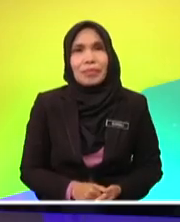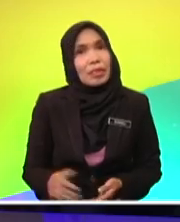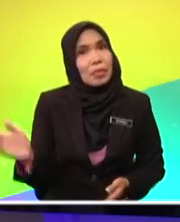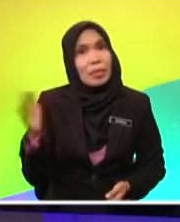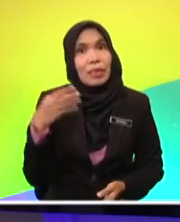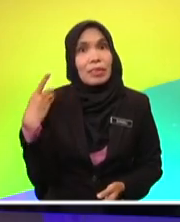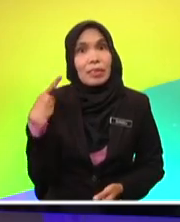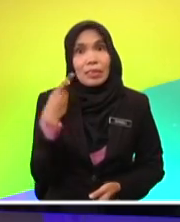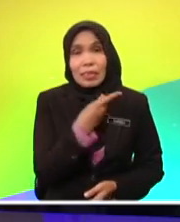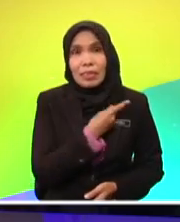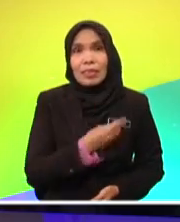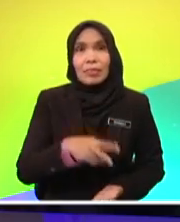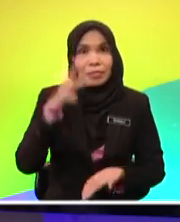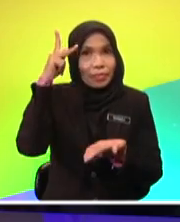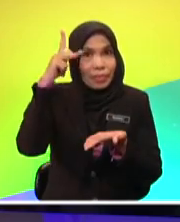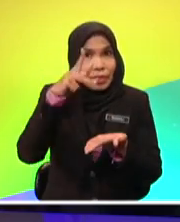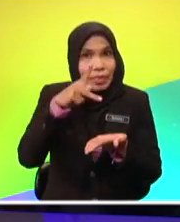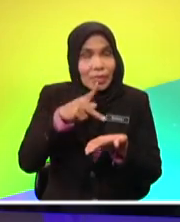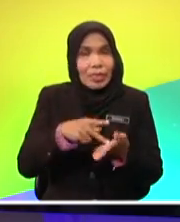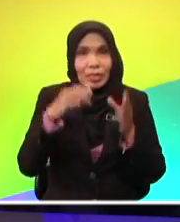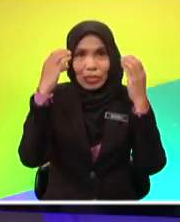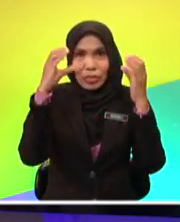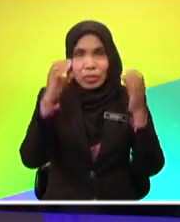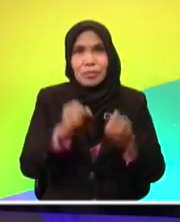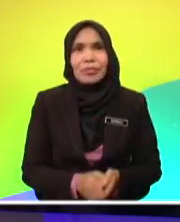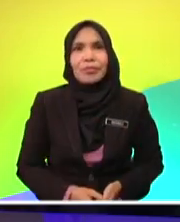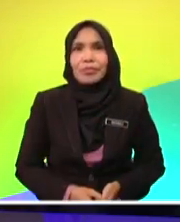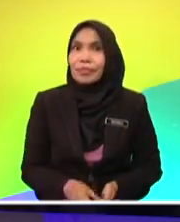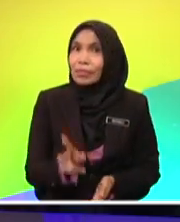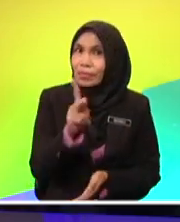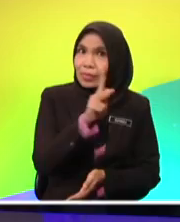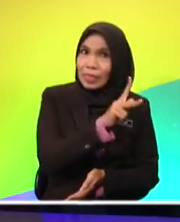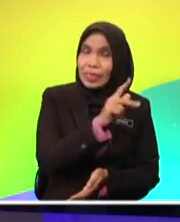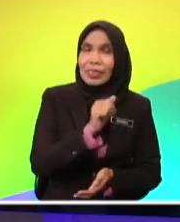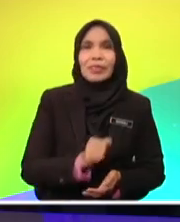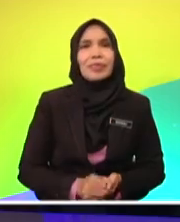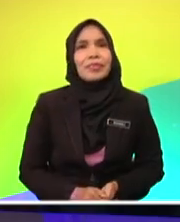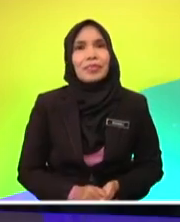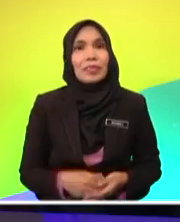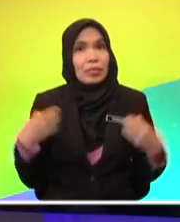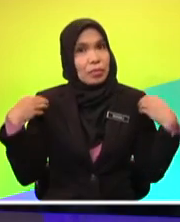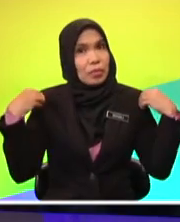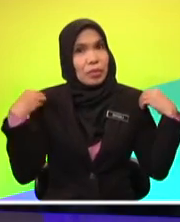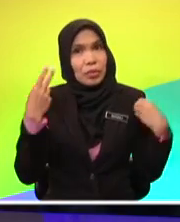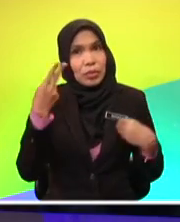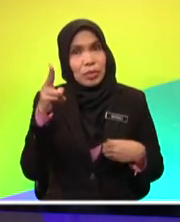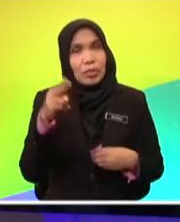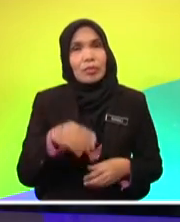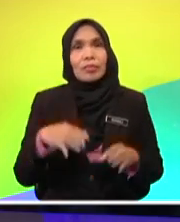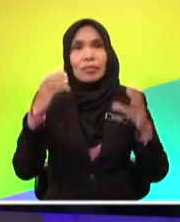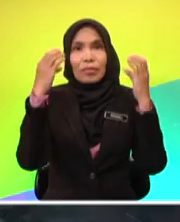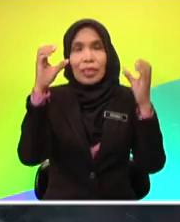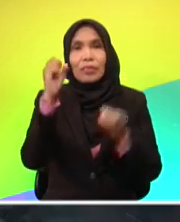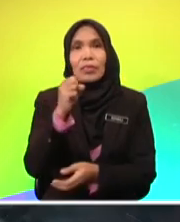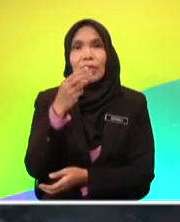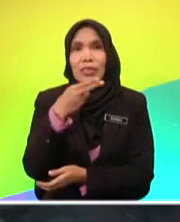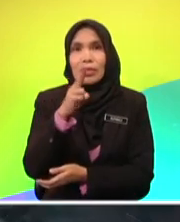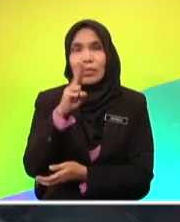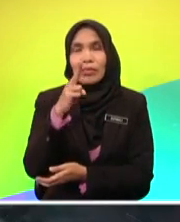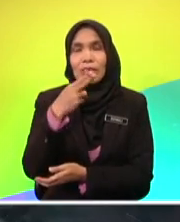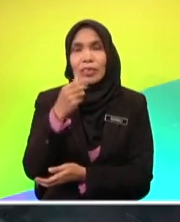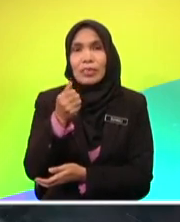untuk satu jam ini. Di sebelah kiri saya, kita ada yang manis berbaju hijau. Ini dia Cikgu Suhaila Sakni